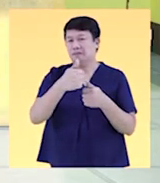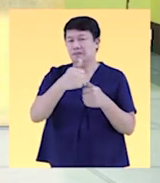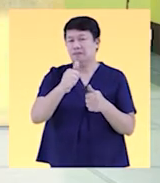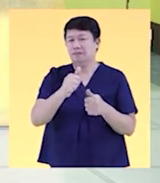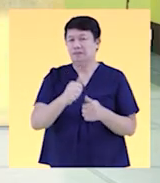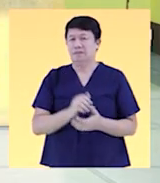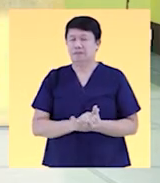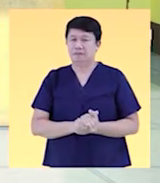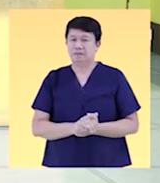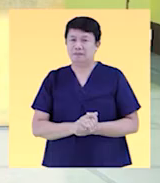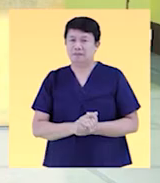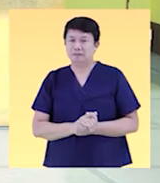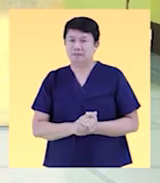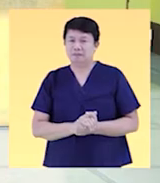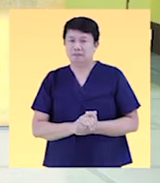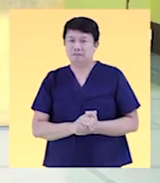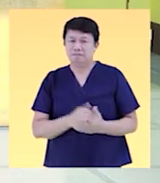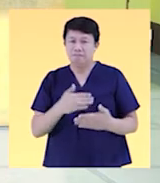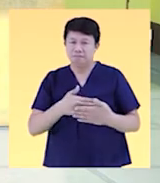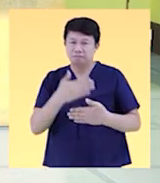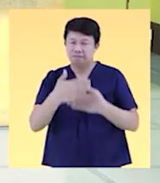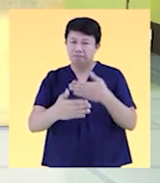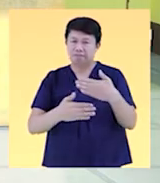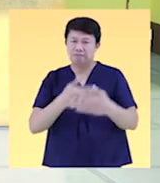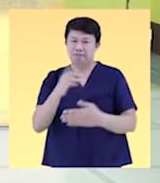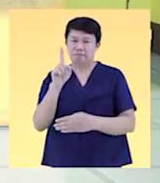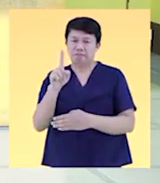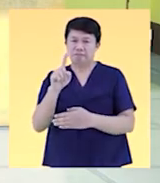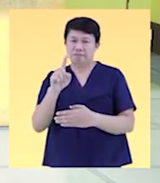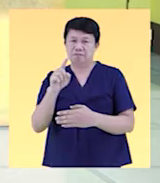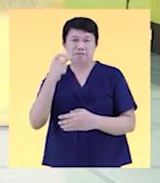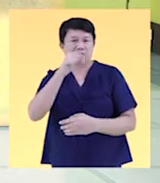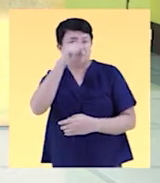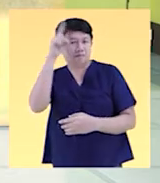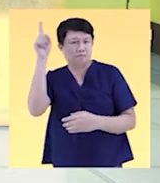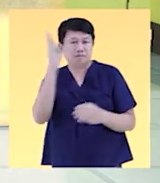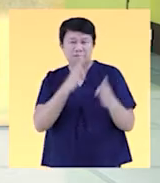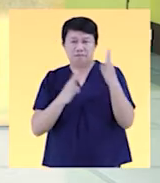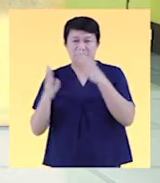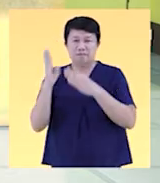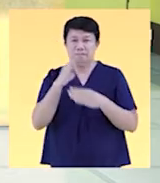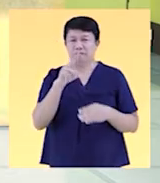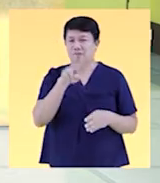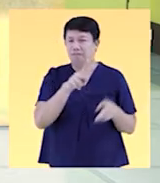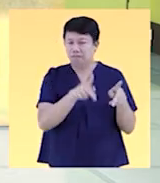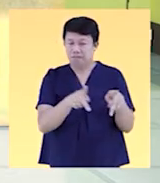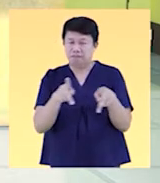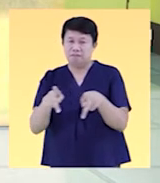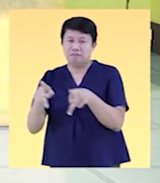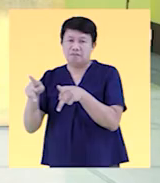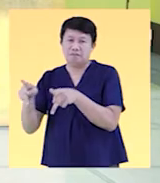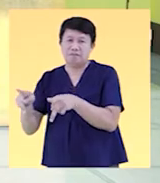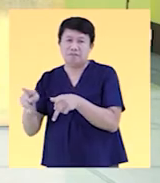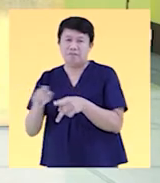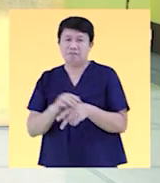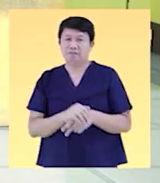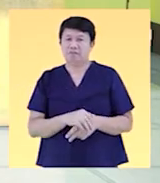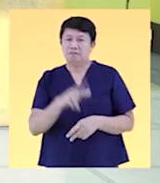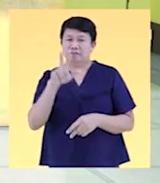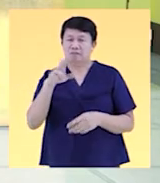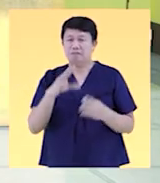mga steps po ay understand the problem, plan,